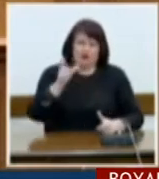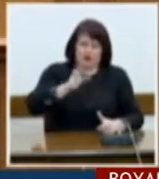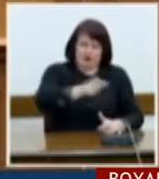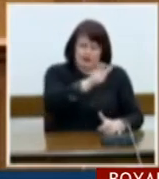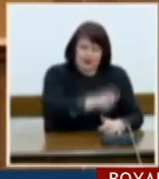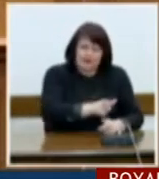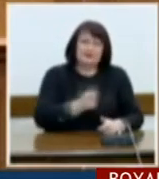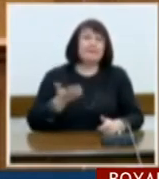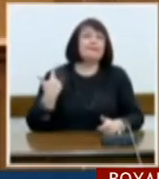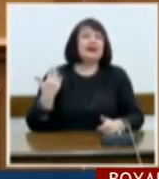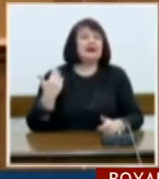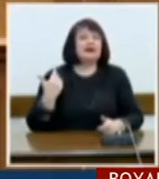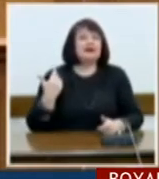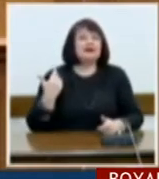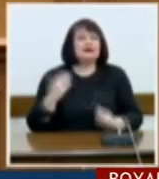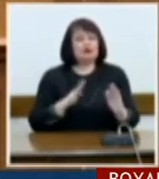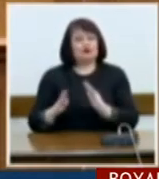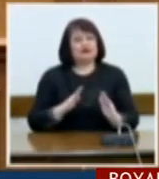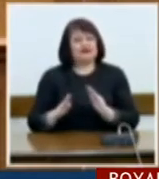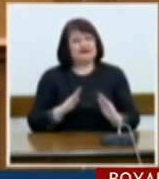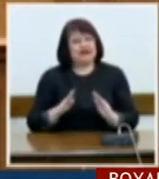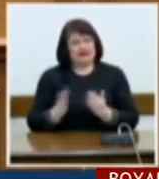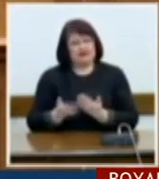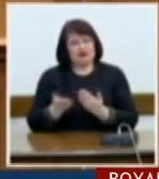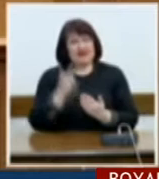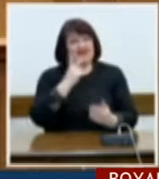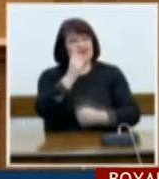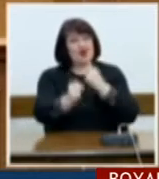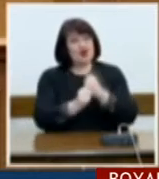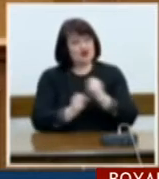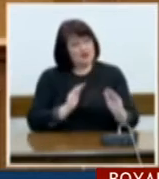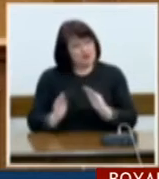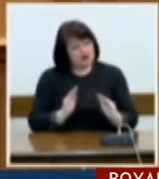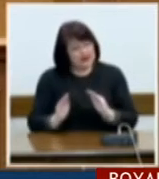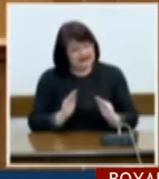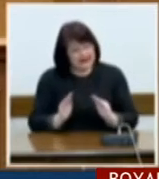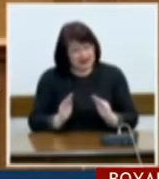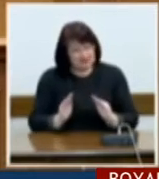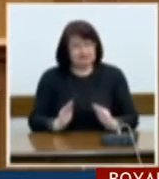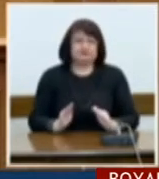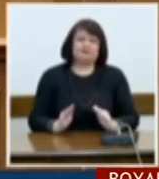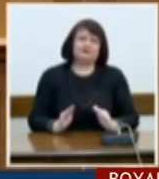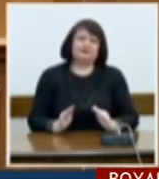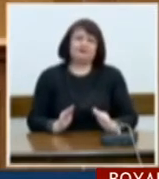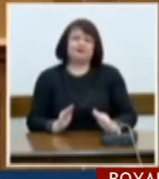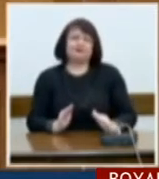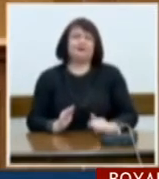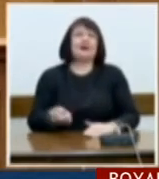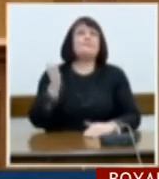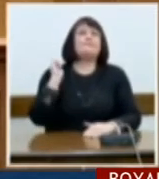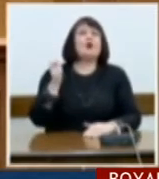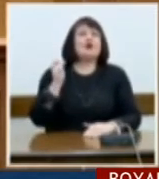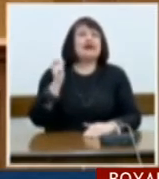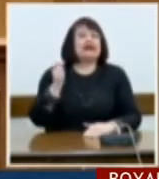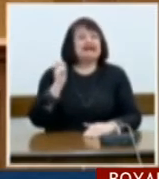προηγουμένως θωρακιστεί επί 2 χρόνια. Και γιατί η πολιτική την οποία τολμηρά